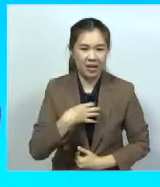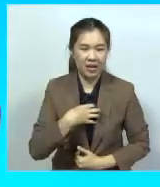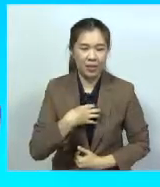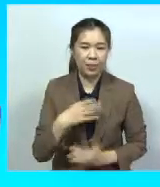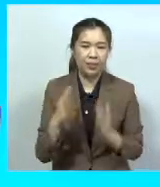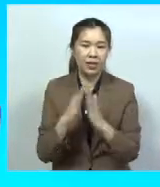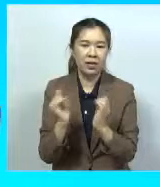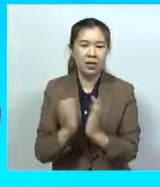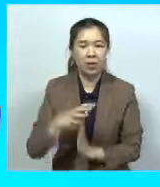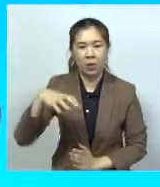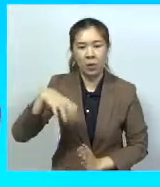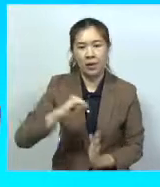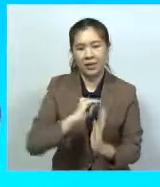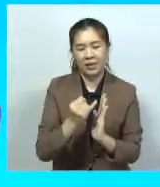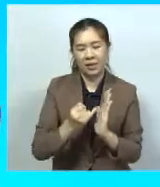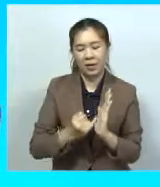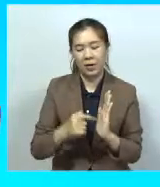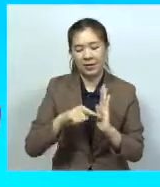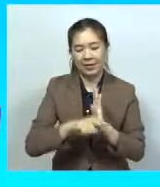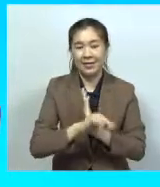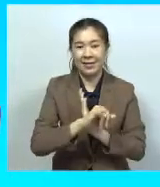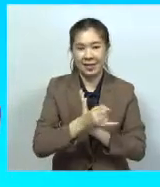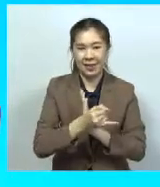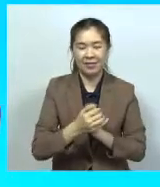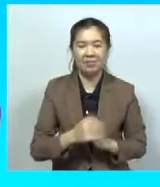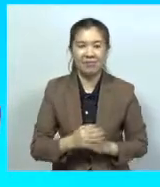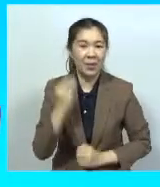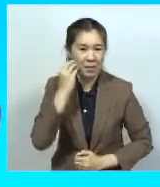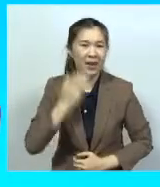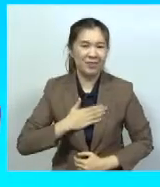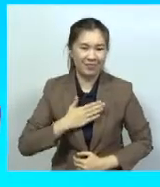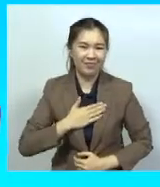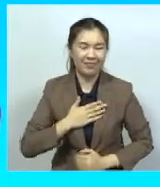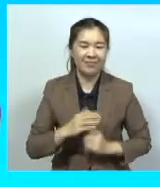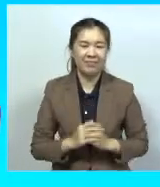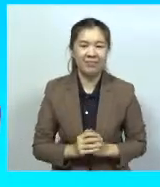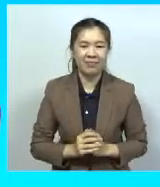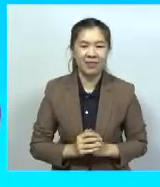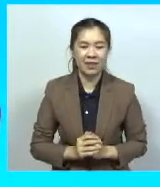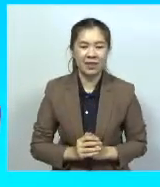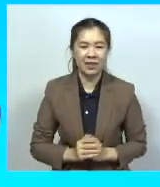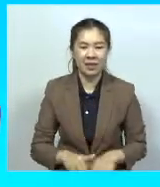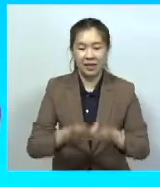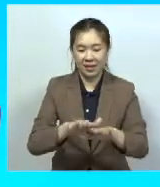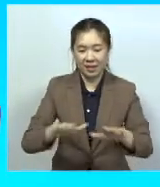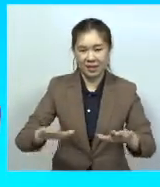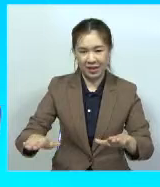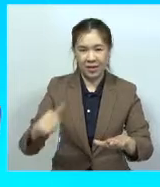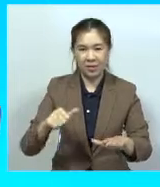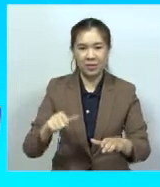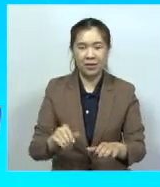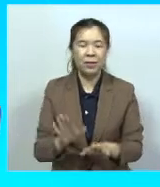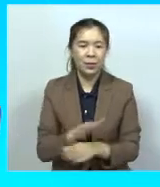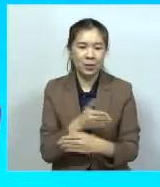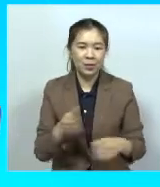ดจันทนารามที่จันทบุรีค่ะนี่บ้านดิฉันเองนะคะมีน้องๆมาเล่นดนตรีไทยให้ฟังด้วยนะคะเป็